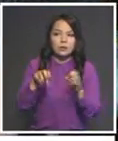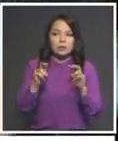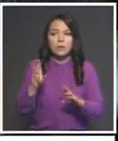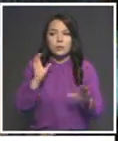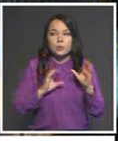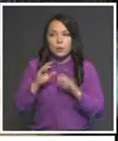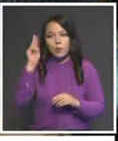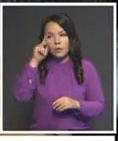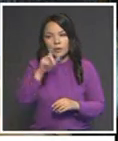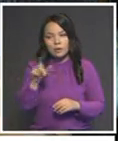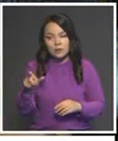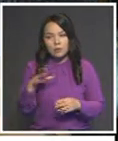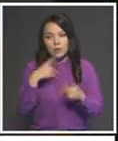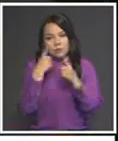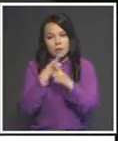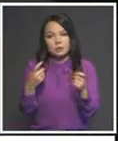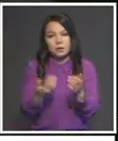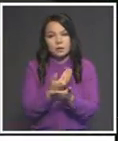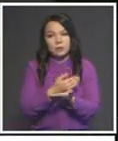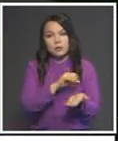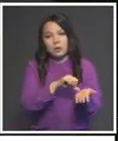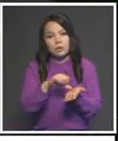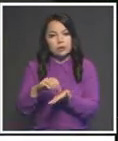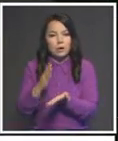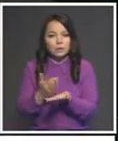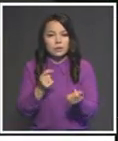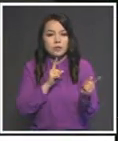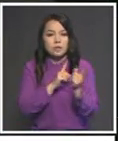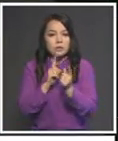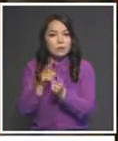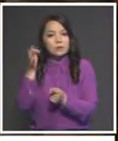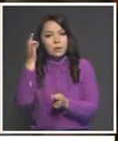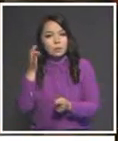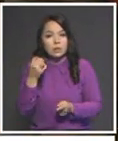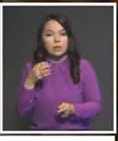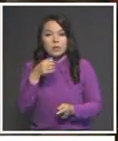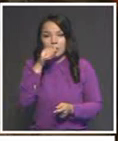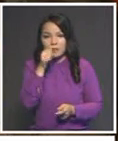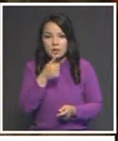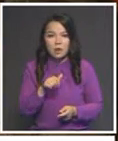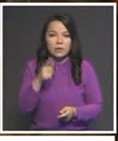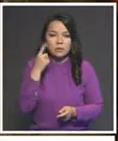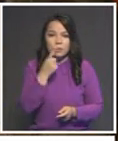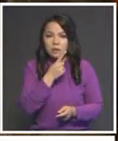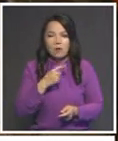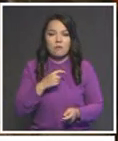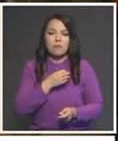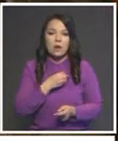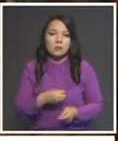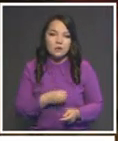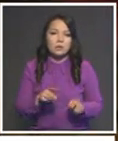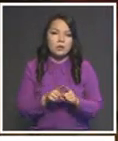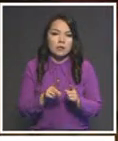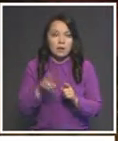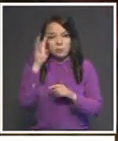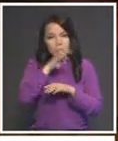студенттер, оқушылар және бұқаралық ақпарат құралдарының өкілдері бар. Кездесуге Германия, Греция, Испания, Франция сынды мемлекеттердің